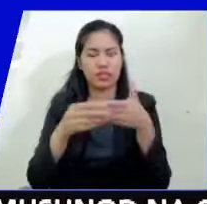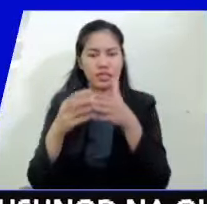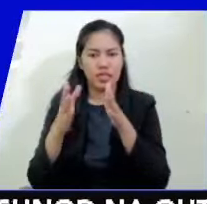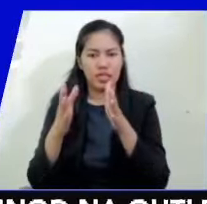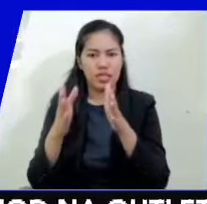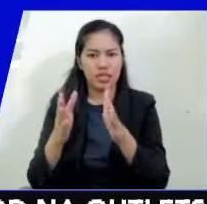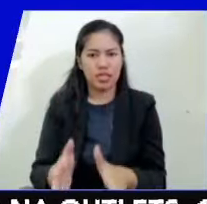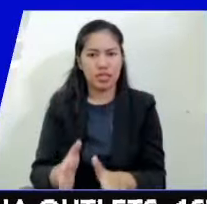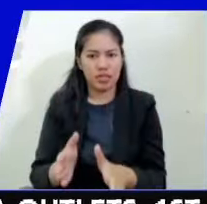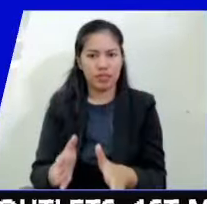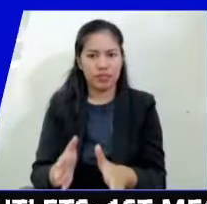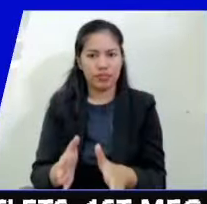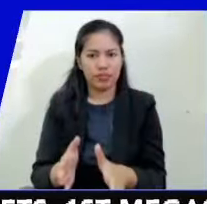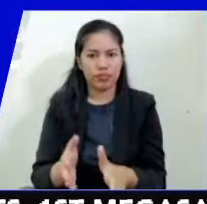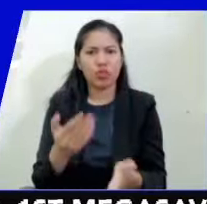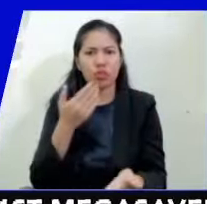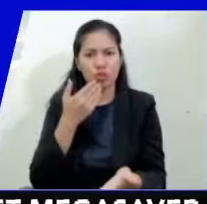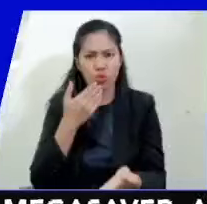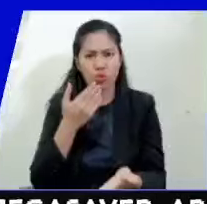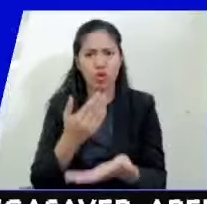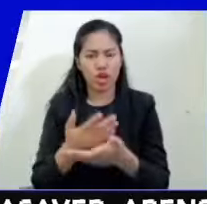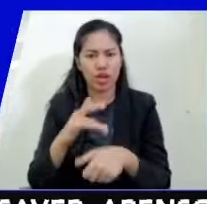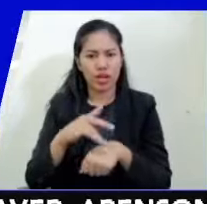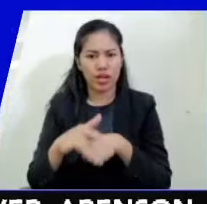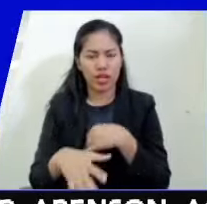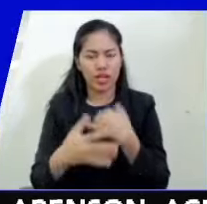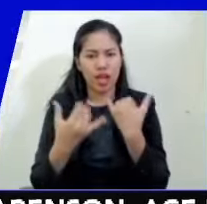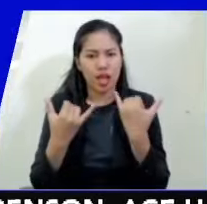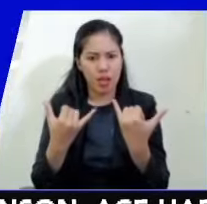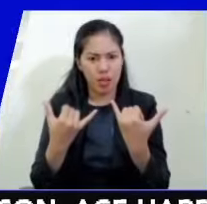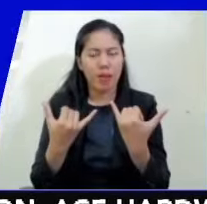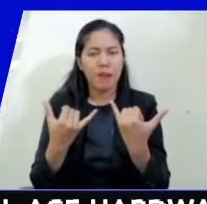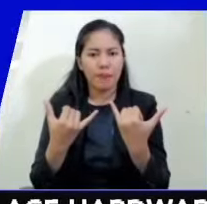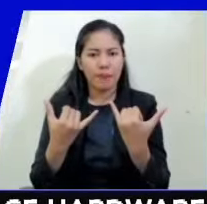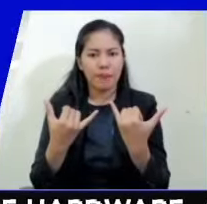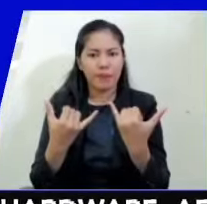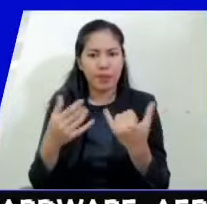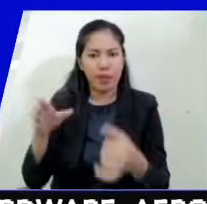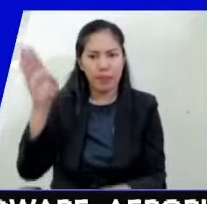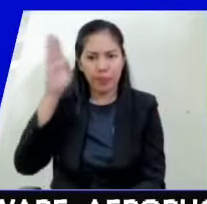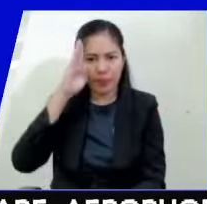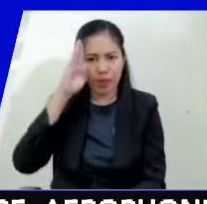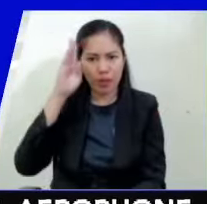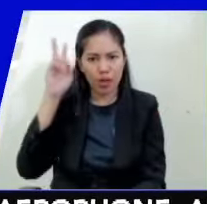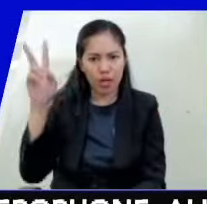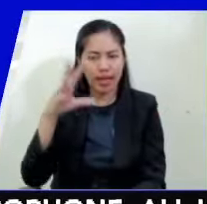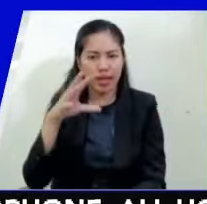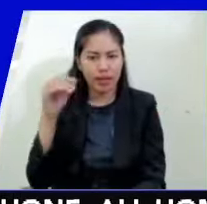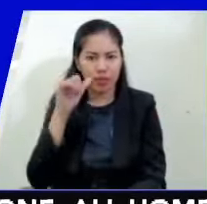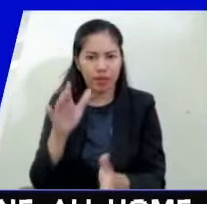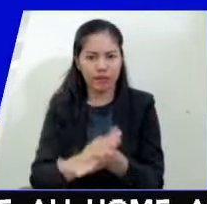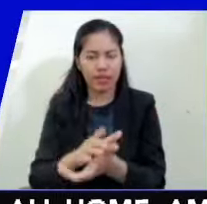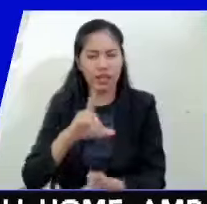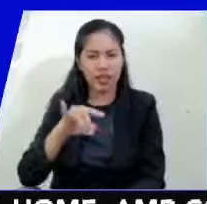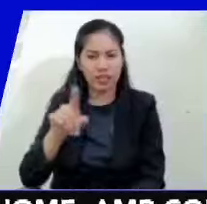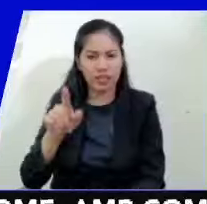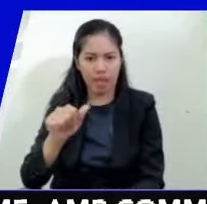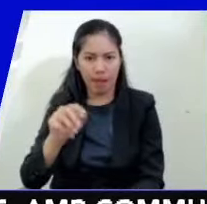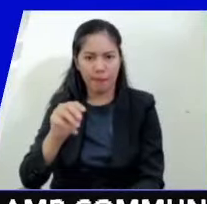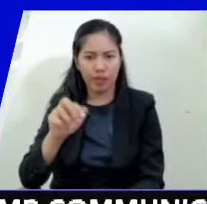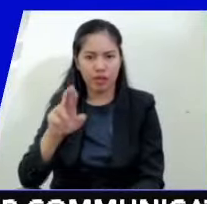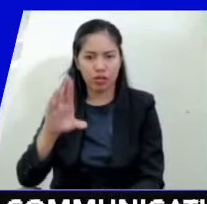trusted leader Mabuti pa hanggang maaga pa Bongbong Marcos Lisa Marcos